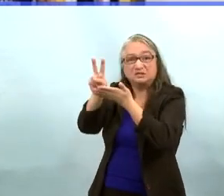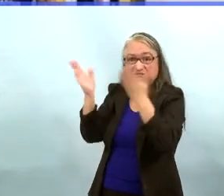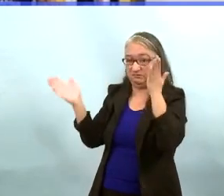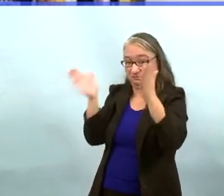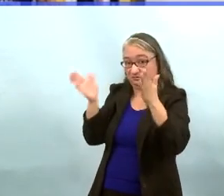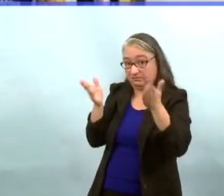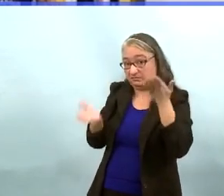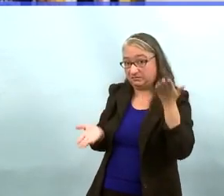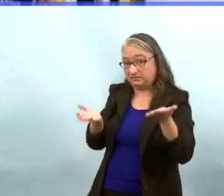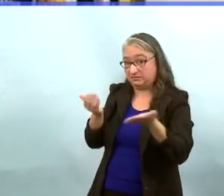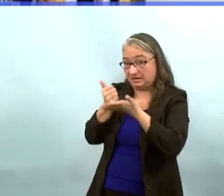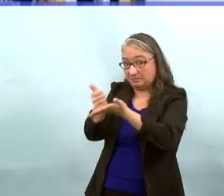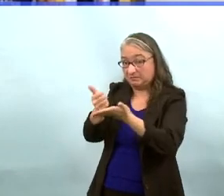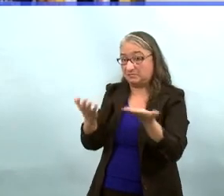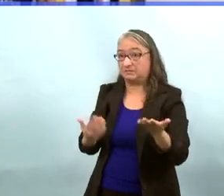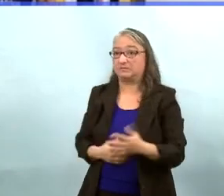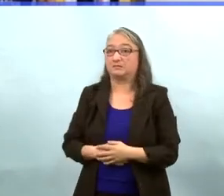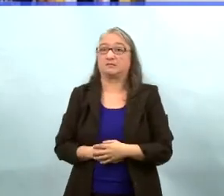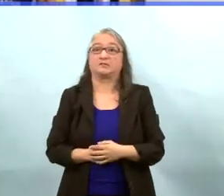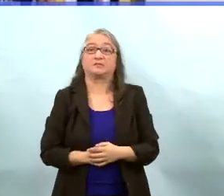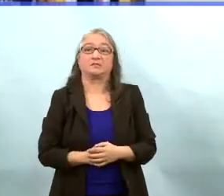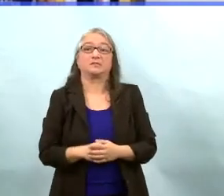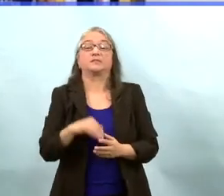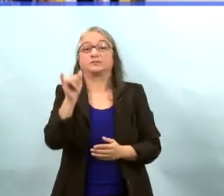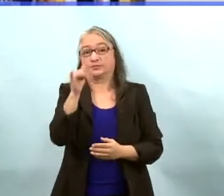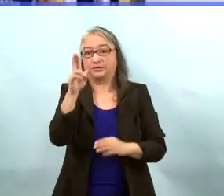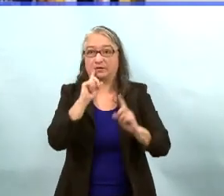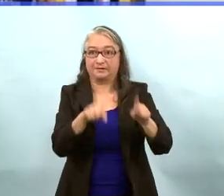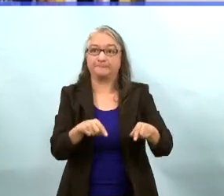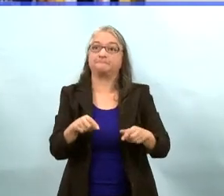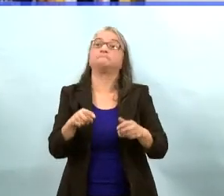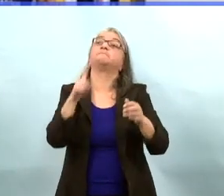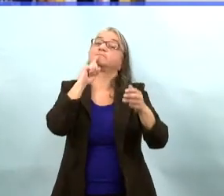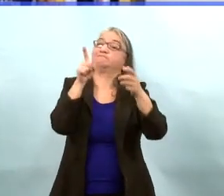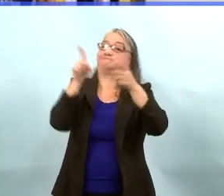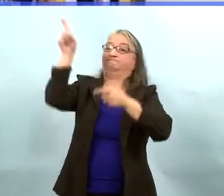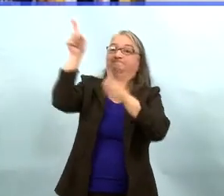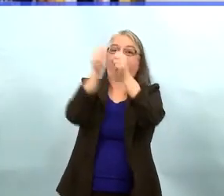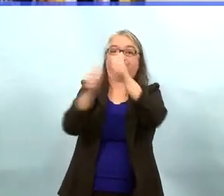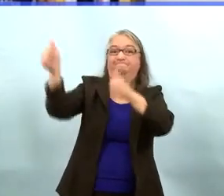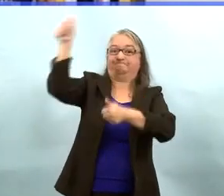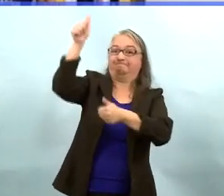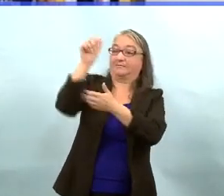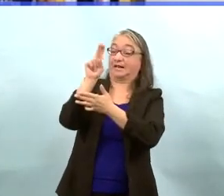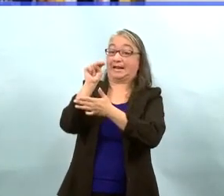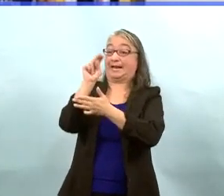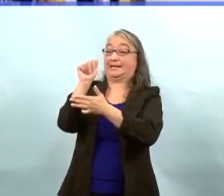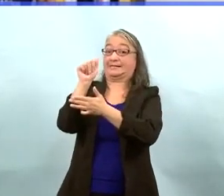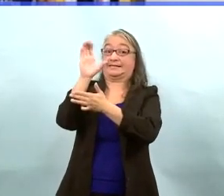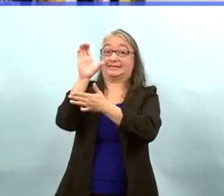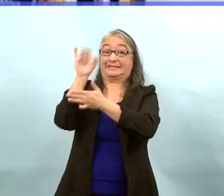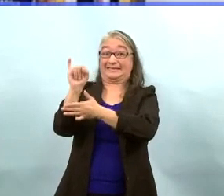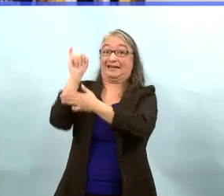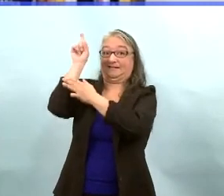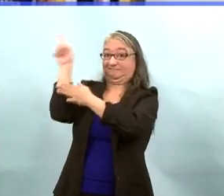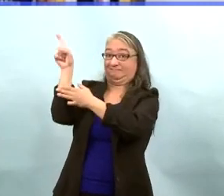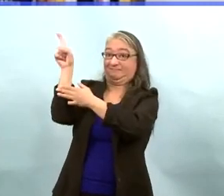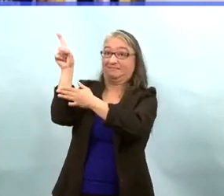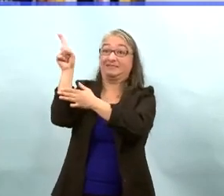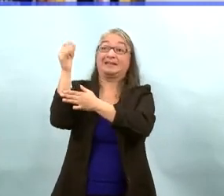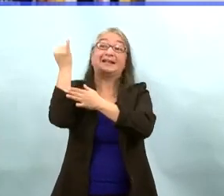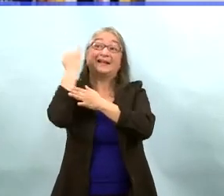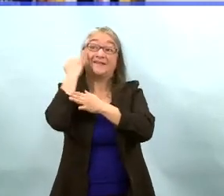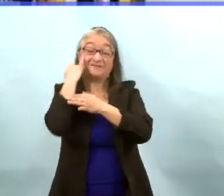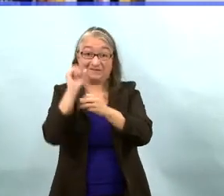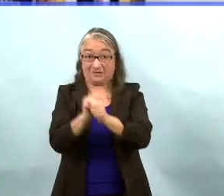sur l'immunisation. Donc, à l'heure actuelle, le comité recommande qu'il n'y ait aucun autre vaccin